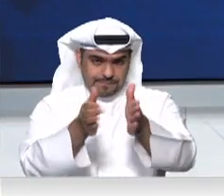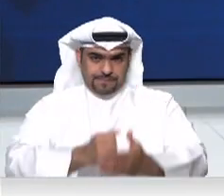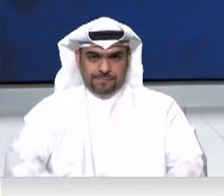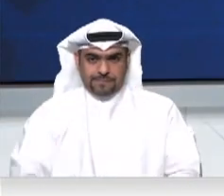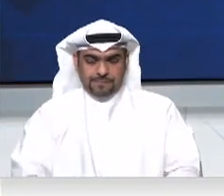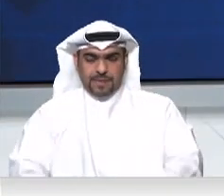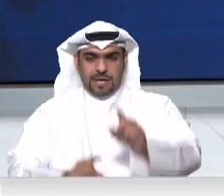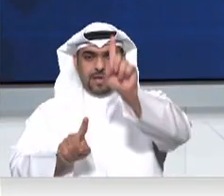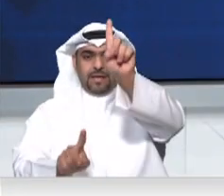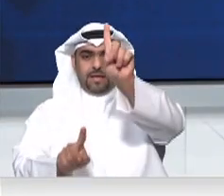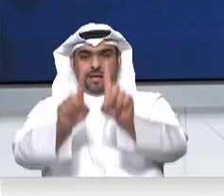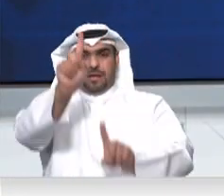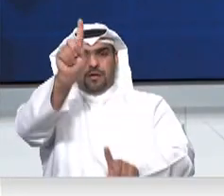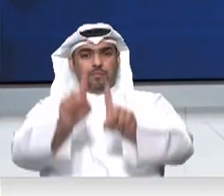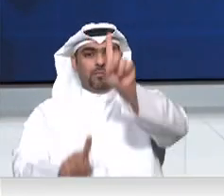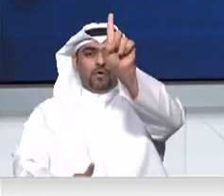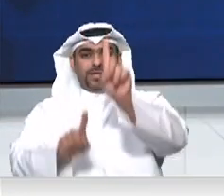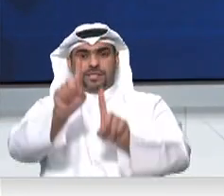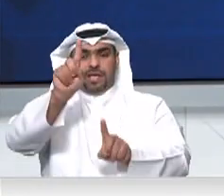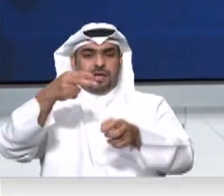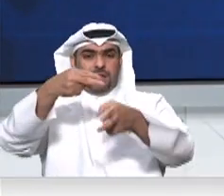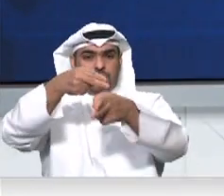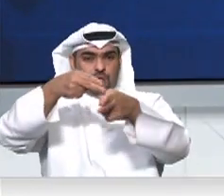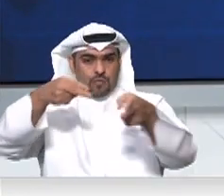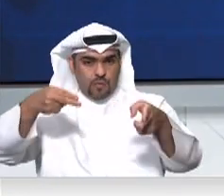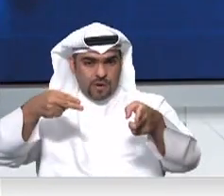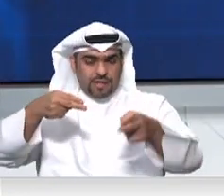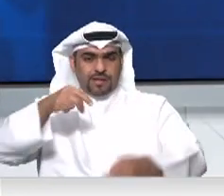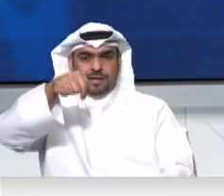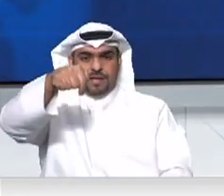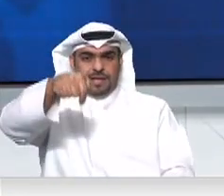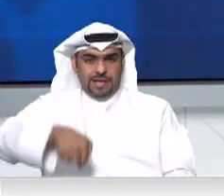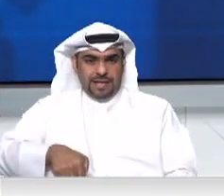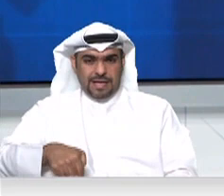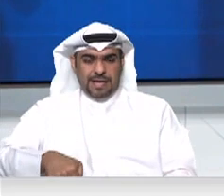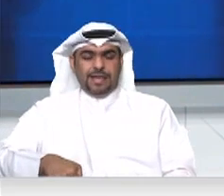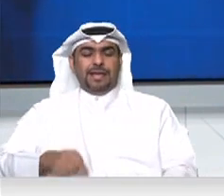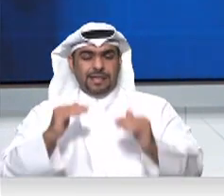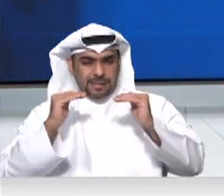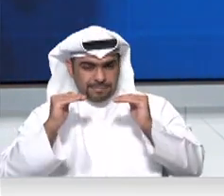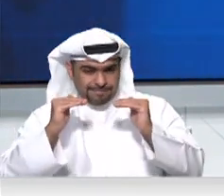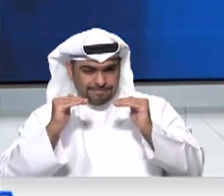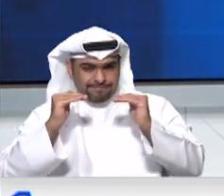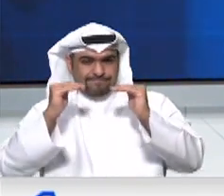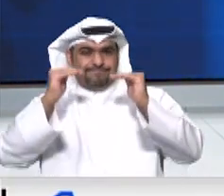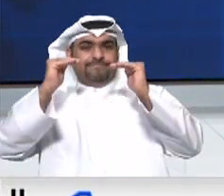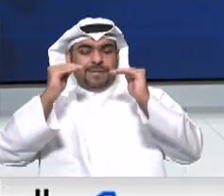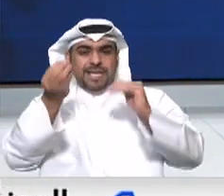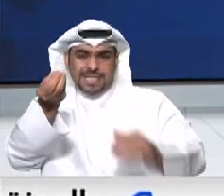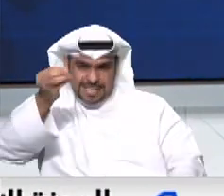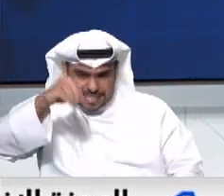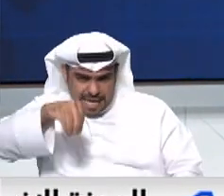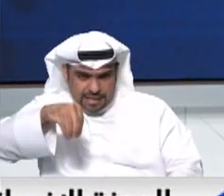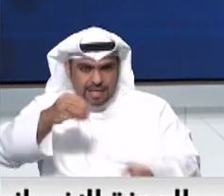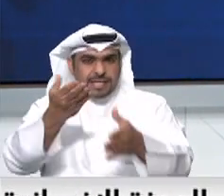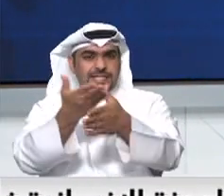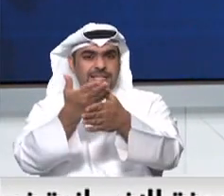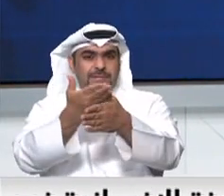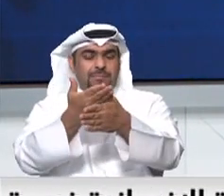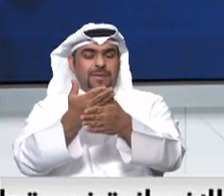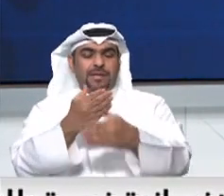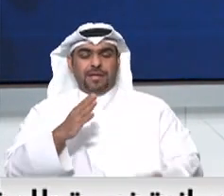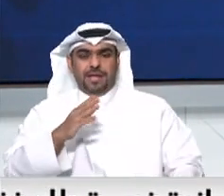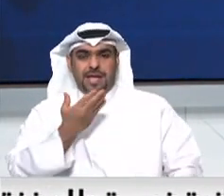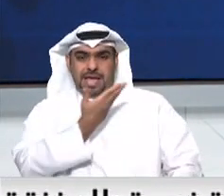البورصة تحاول التعافي وسط أجواء إيجابية بدعم من الهدنة الإنسانية التي كان لها